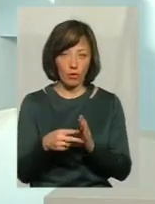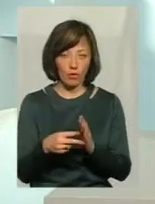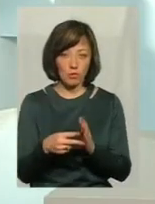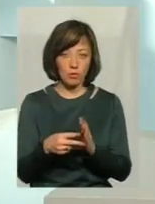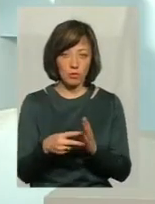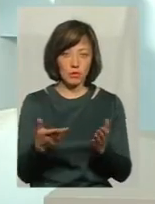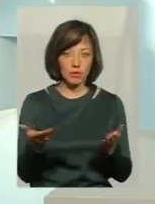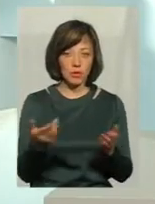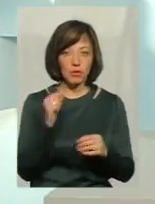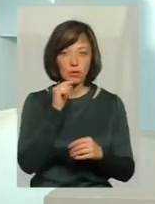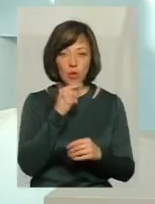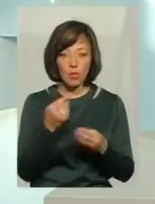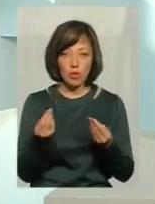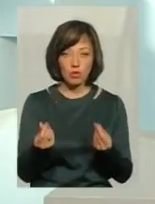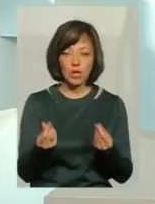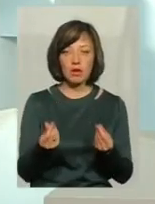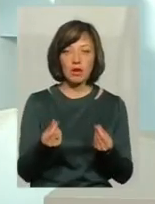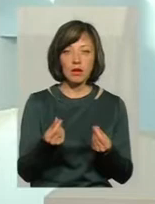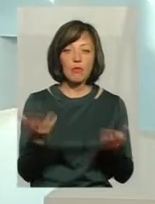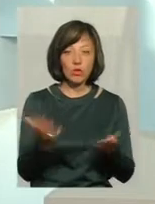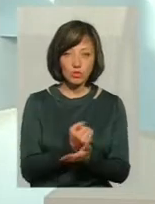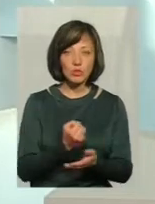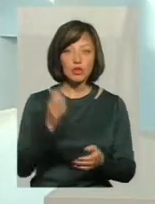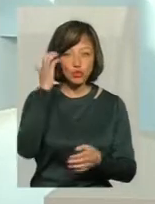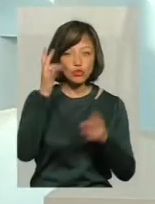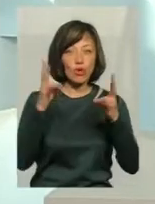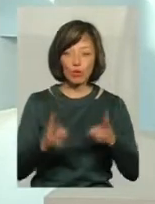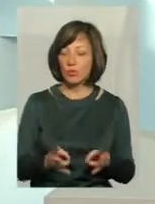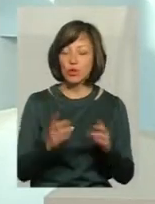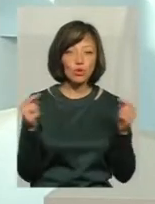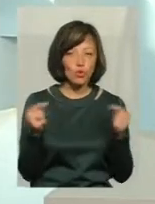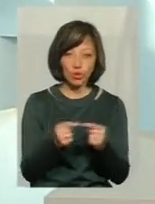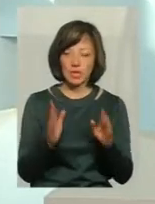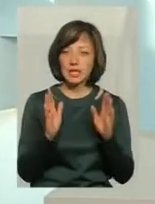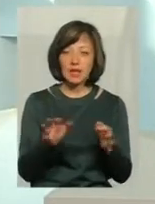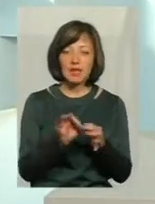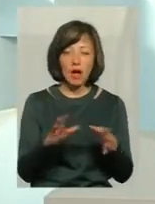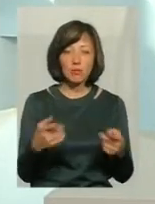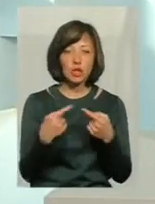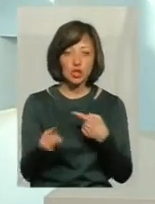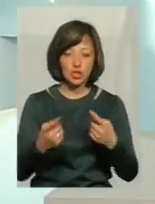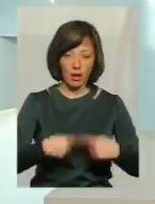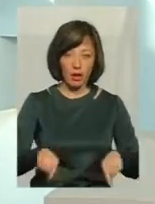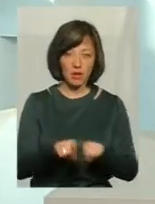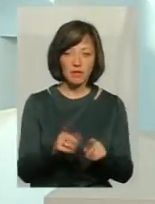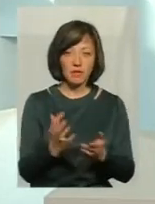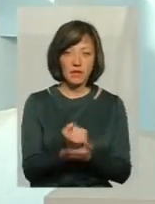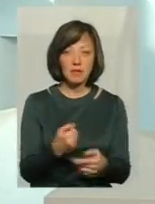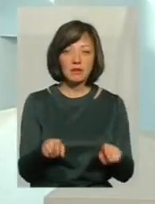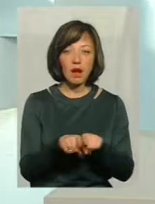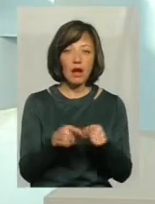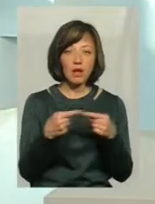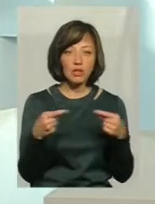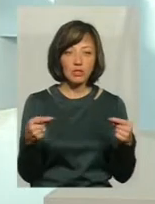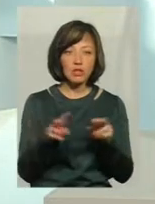і про економію да, там, грошей, то вийде Чорнобиль. Він точно вийде не тільки там, в атомній, а в інших галузях. Тобто вийде така річ, от